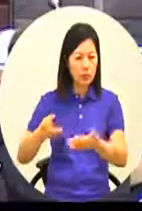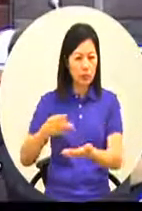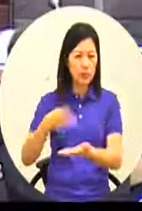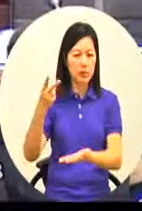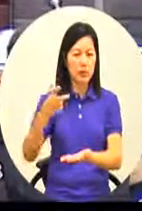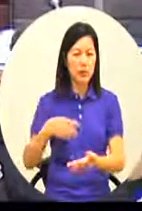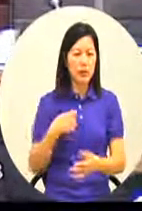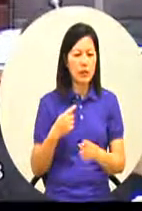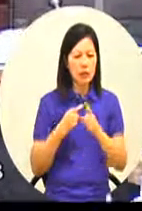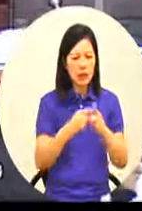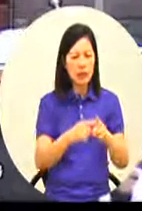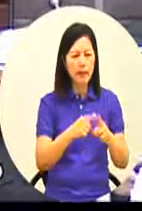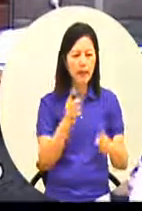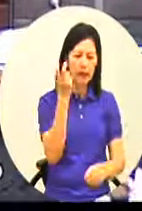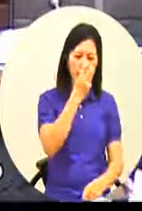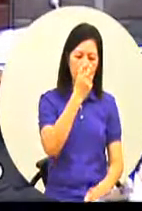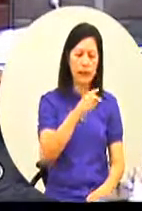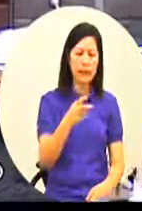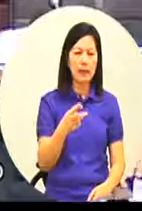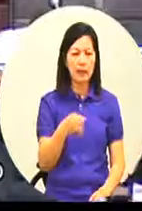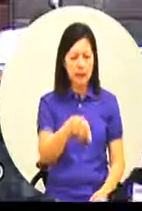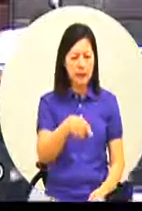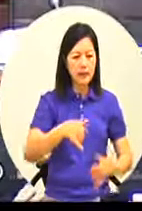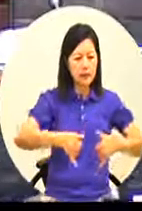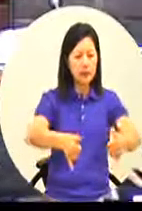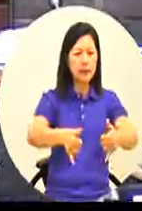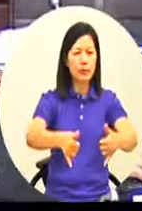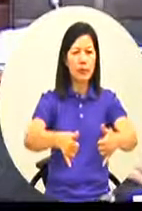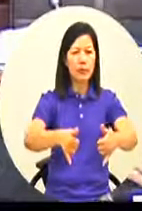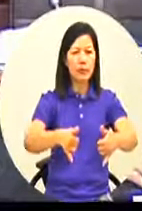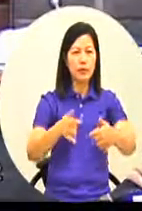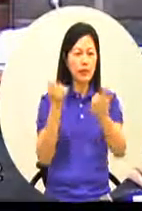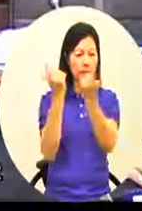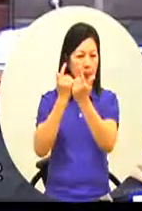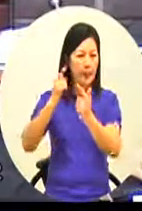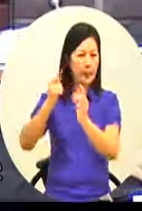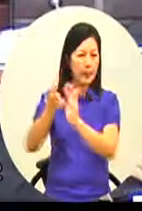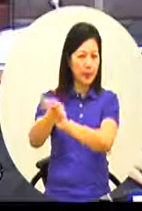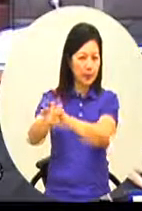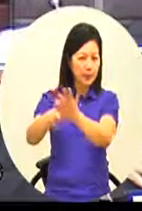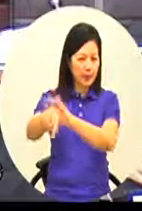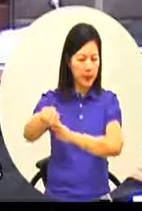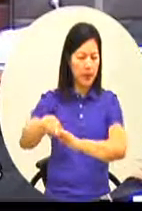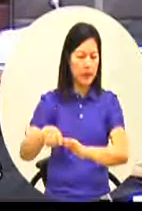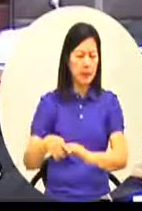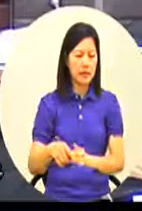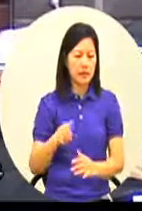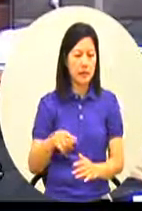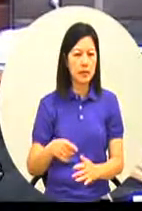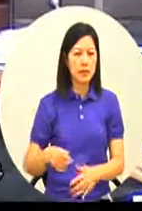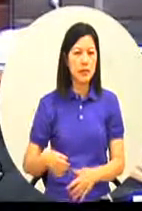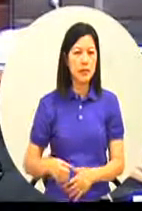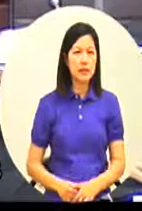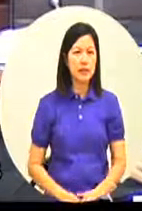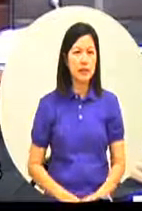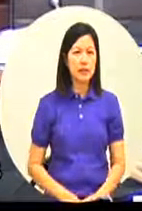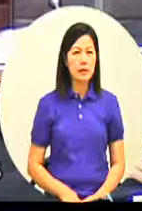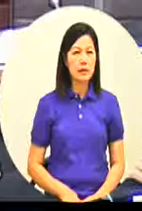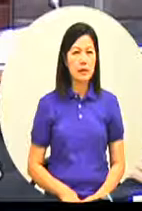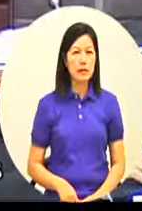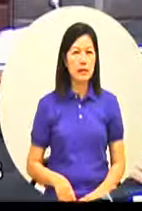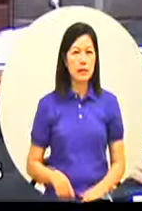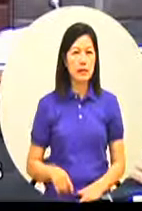讲，尤其咱以这条路的北边，一定属于建成区啊，就是咱主体区